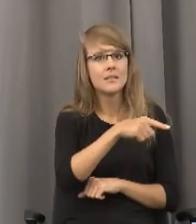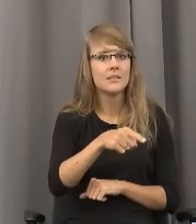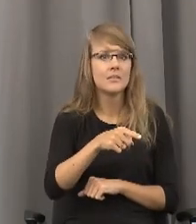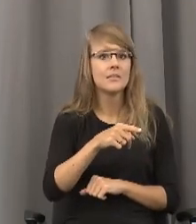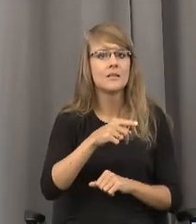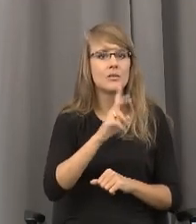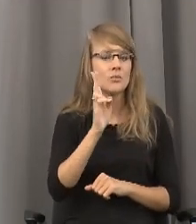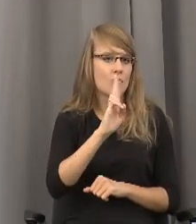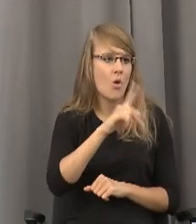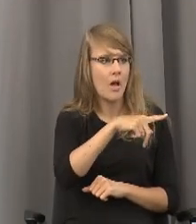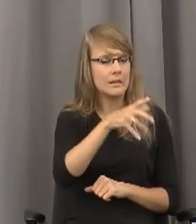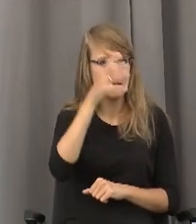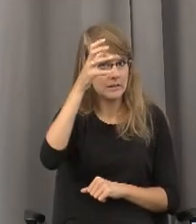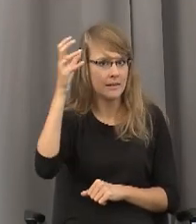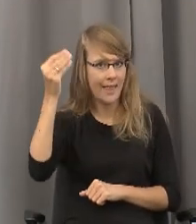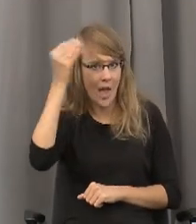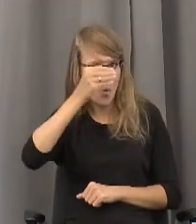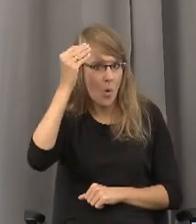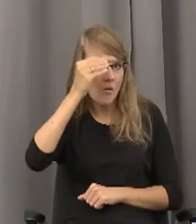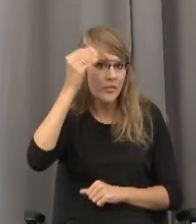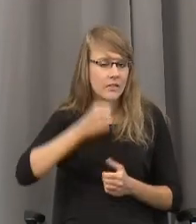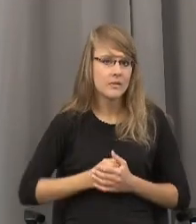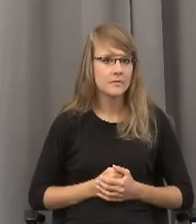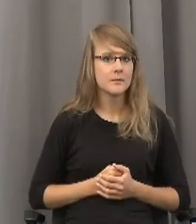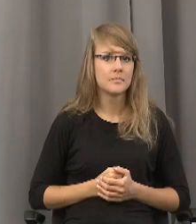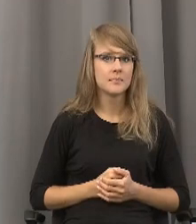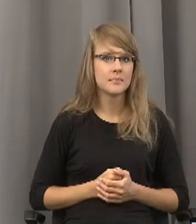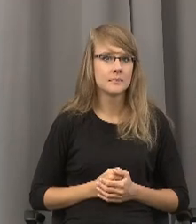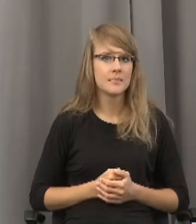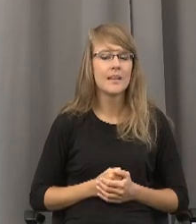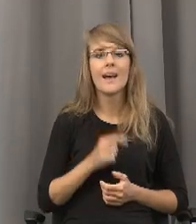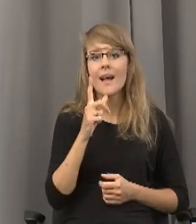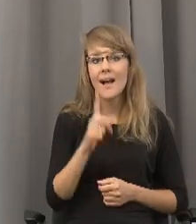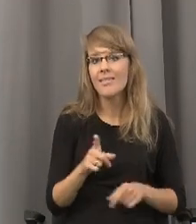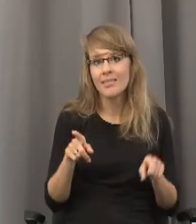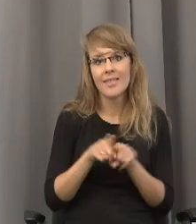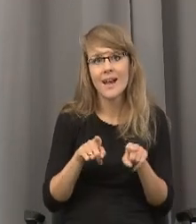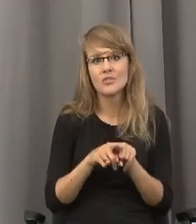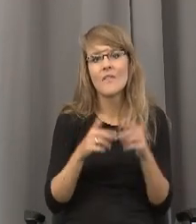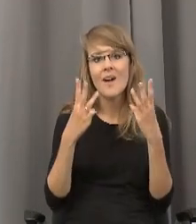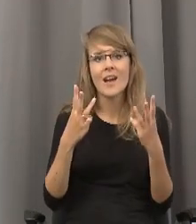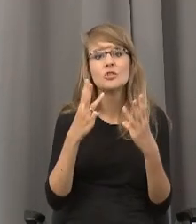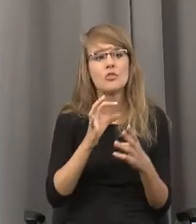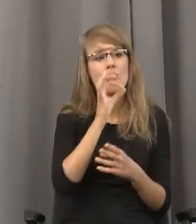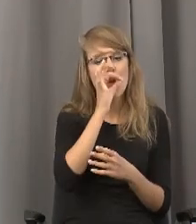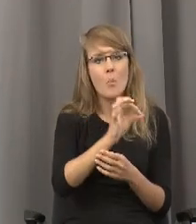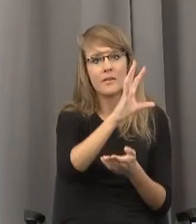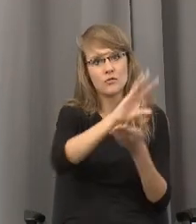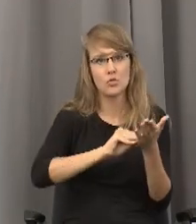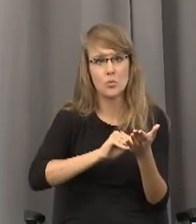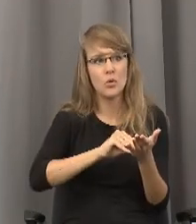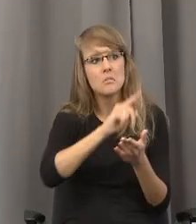akademickiej, naukowej, ale nie mniej ważnym jest dobre praktyki, pokazanie, jak to